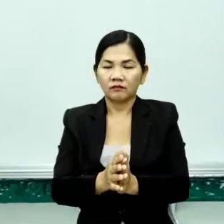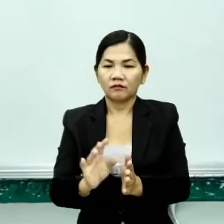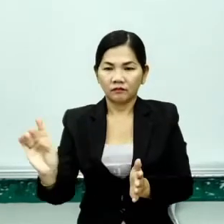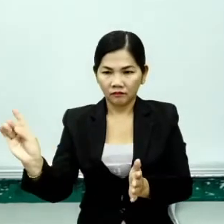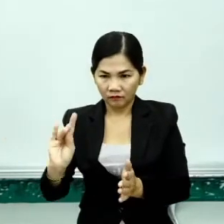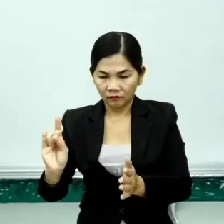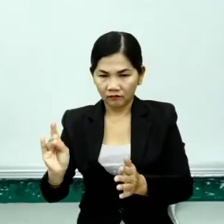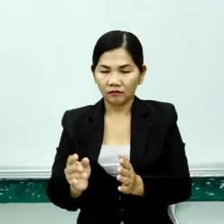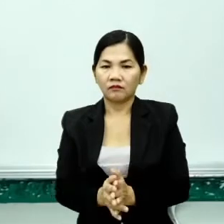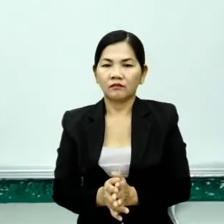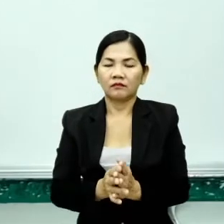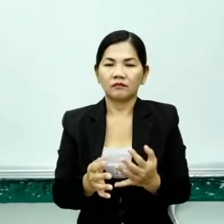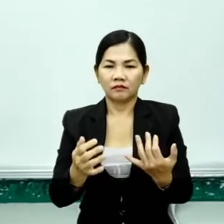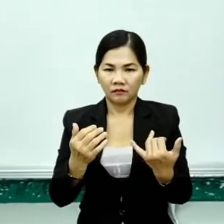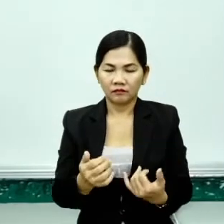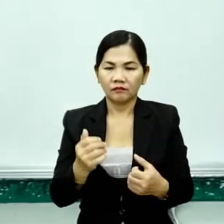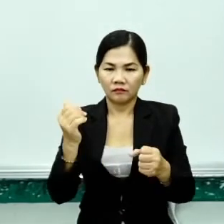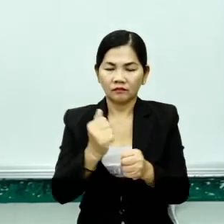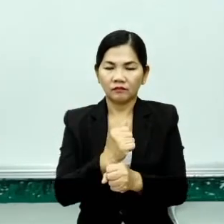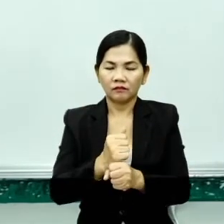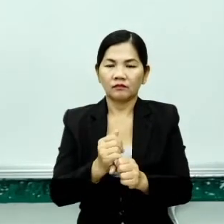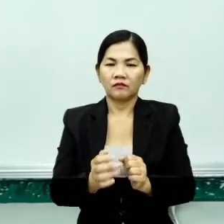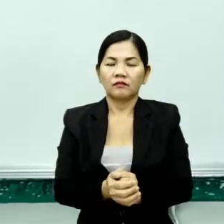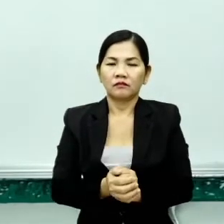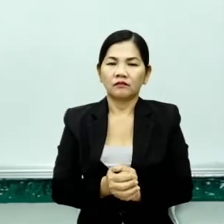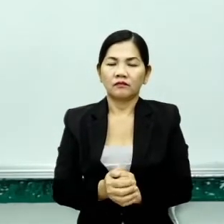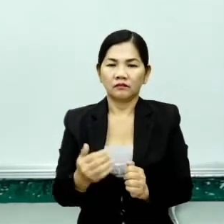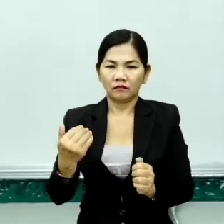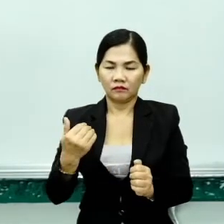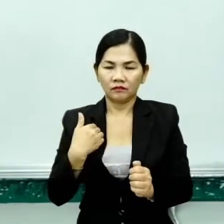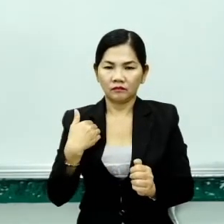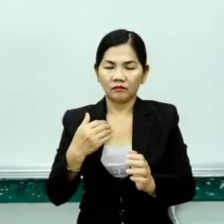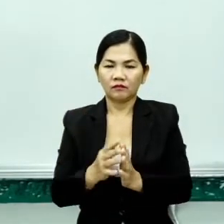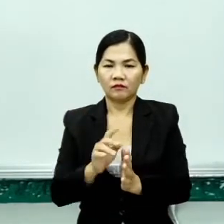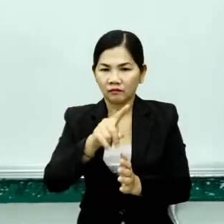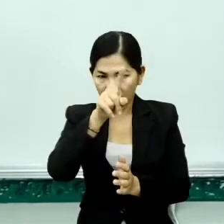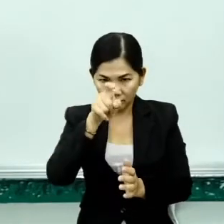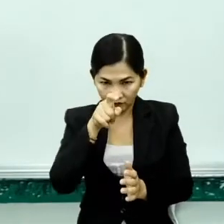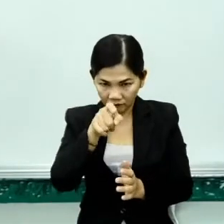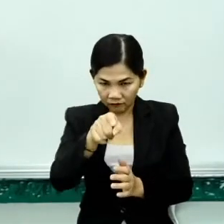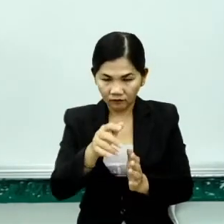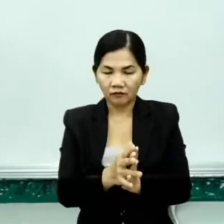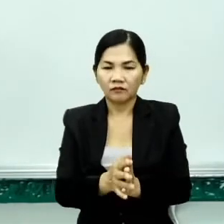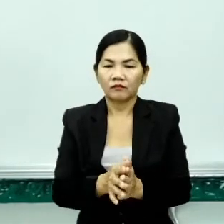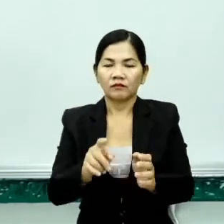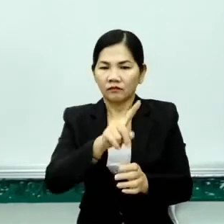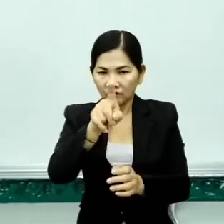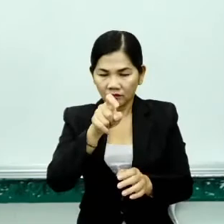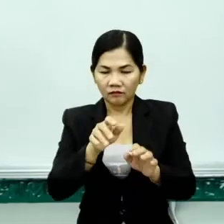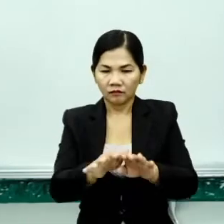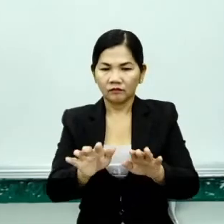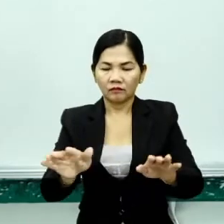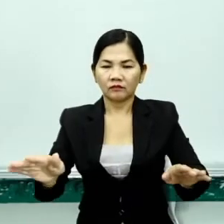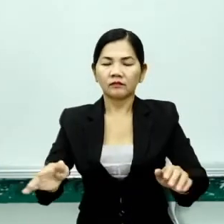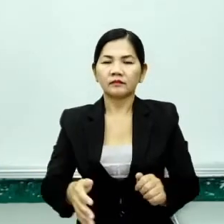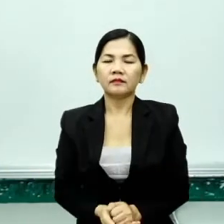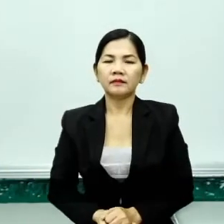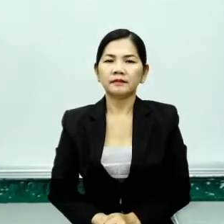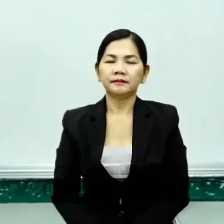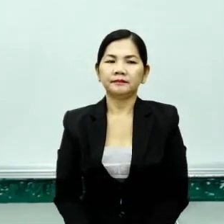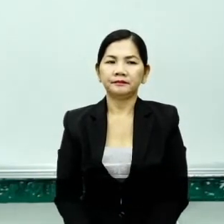sạt là con cha chấn con tịnh ác nia cha này cứ nâng miên cha sầm núa cha sầm rạp xuống tịnh căn con tịnh ác